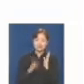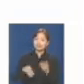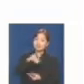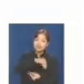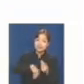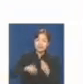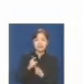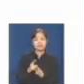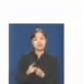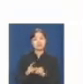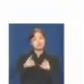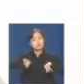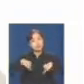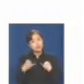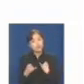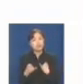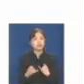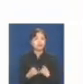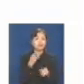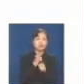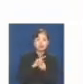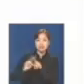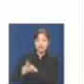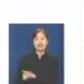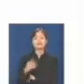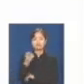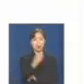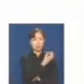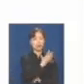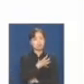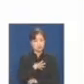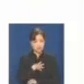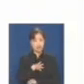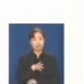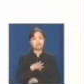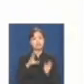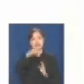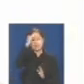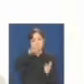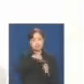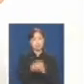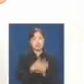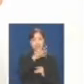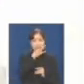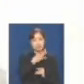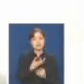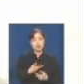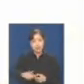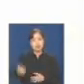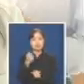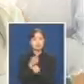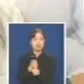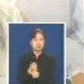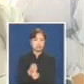เจ้าของกิจการต่างๆอยากได้เด็กที่จบสายอาชีพเยอะก็ปรากฏว่าหายากขณะเดียวกันก็มีพวกเราที่ไป